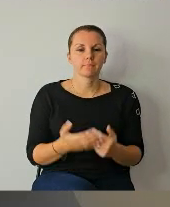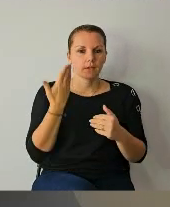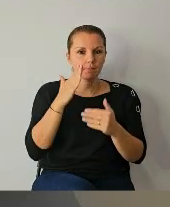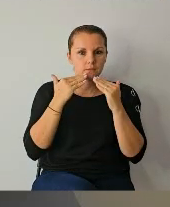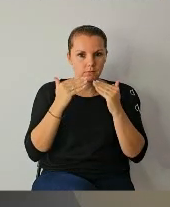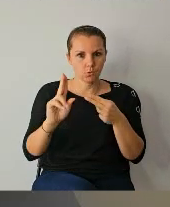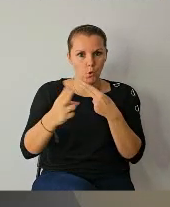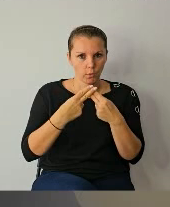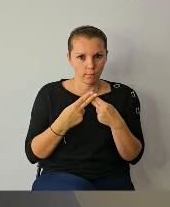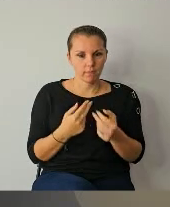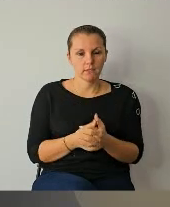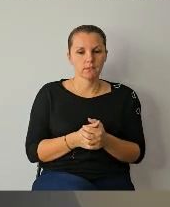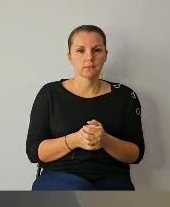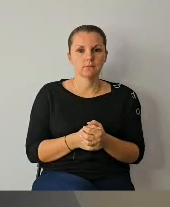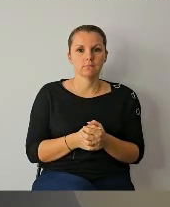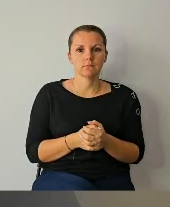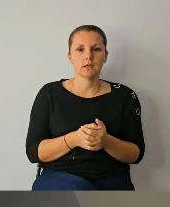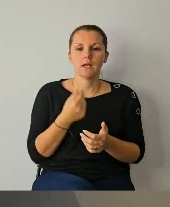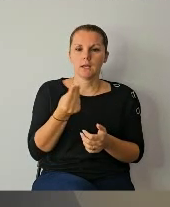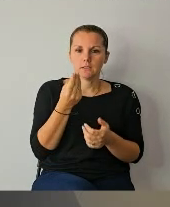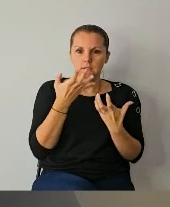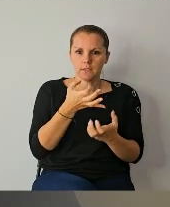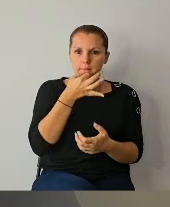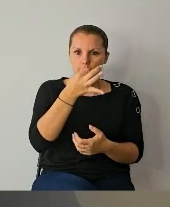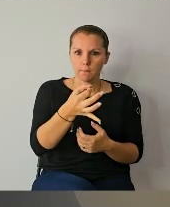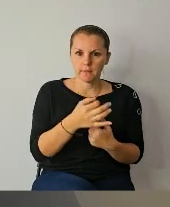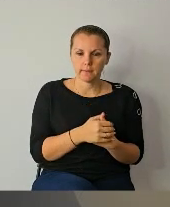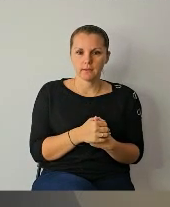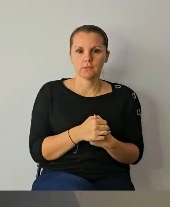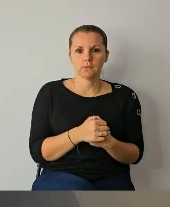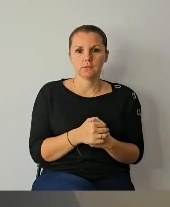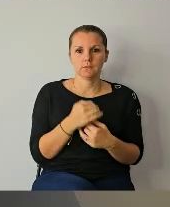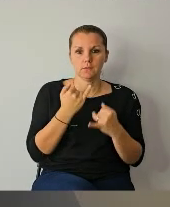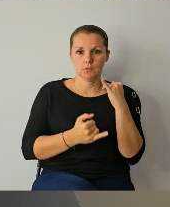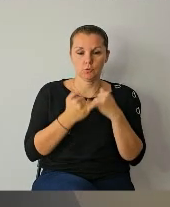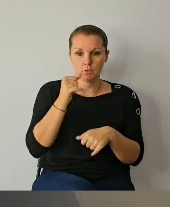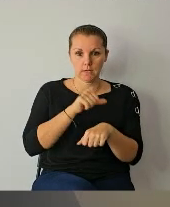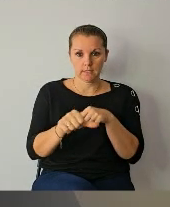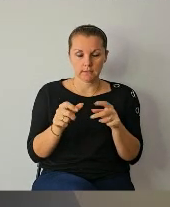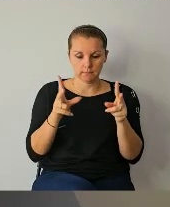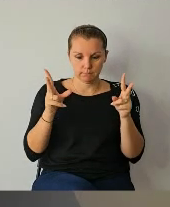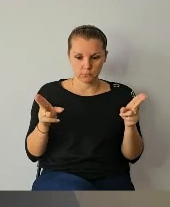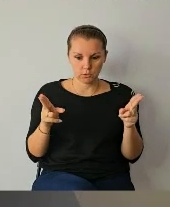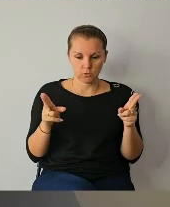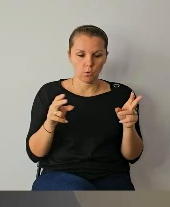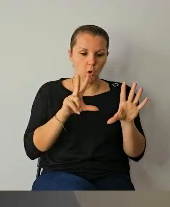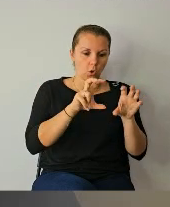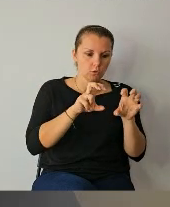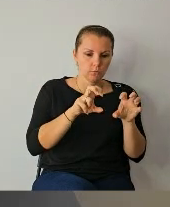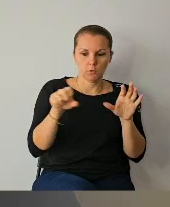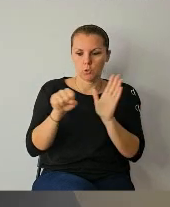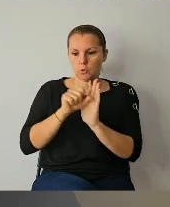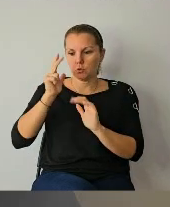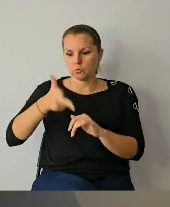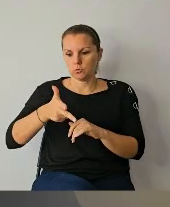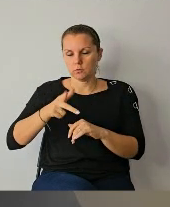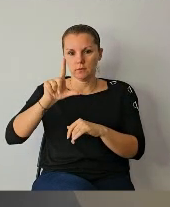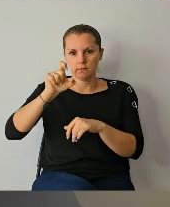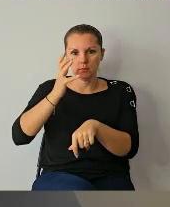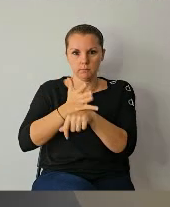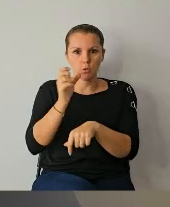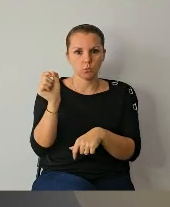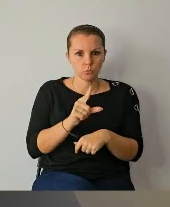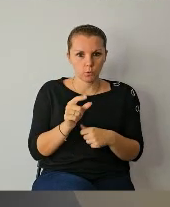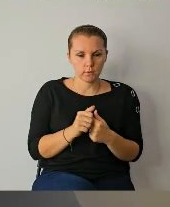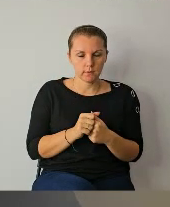Bardzo dziękuję za odpowiedź, natomiast chciałem dopytać, czy jeżeli jest przedział na przykład od 800 do 3250